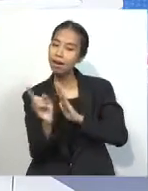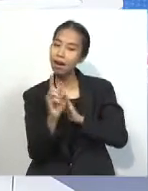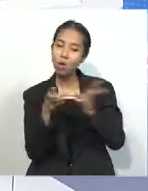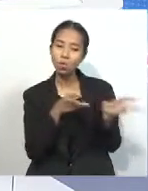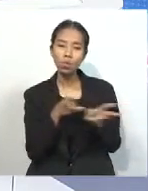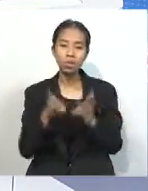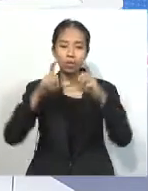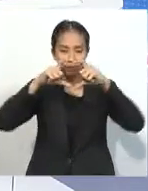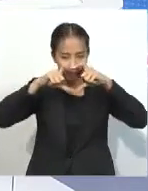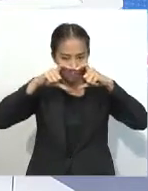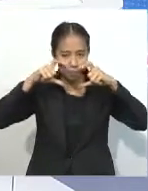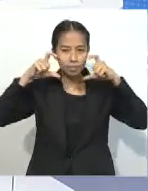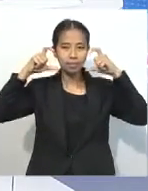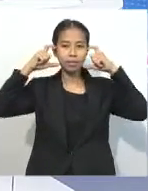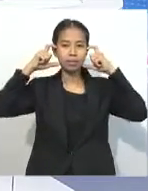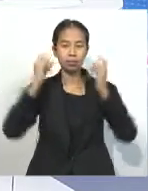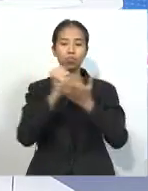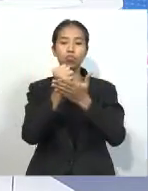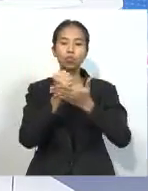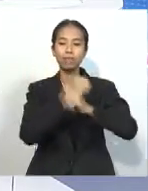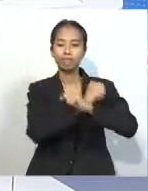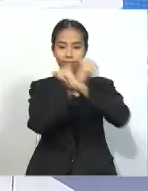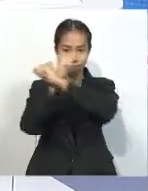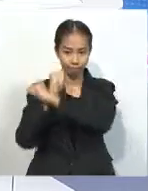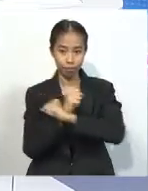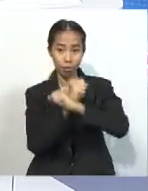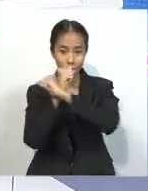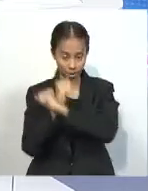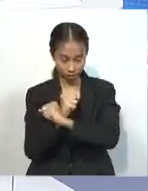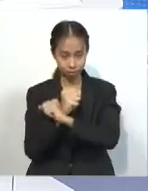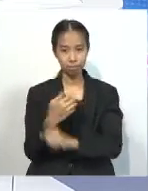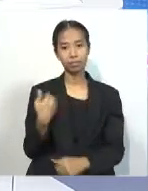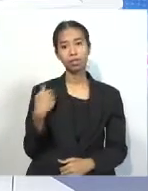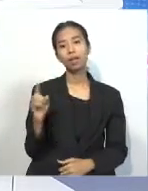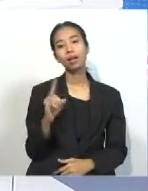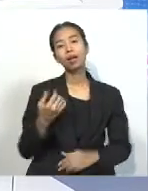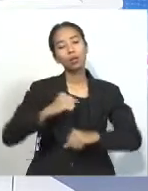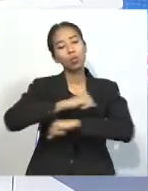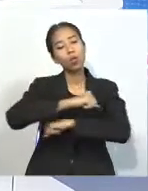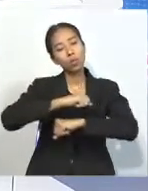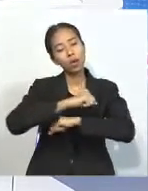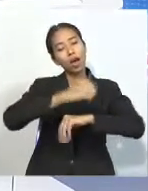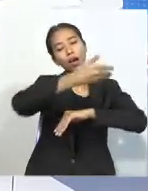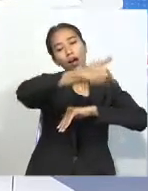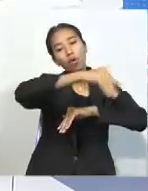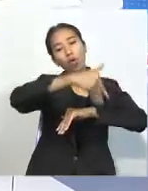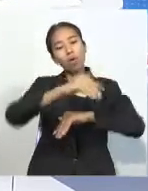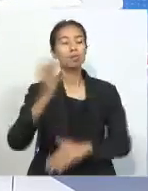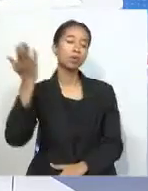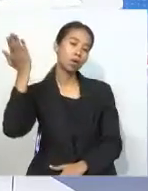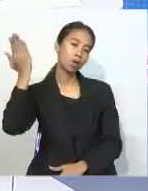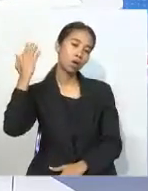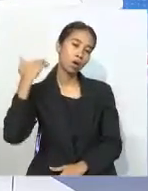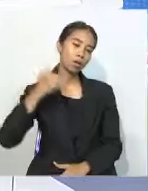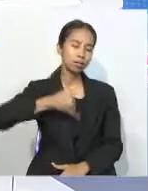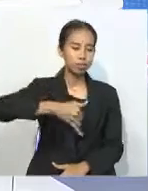ากสวมใส่หน้ากากที่สามารถที่จะลดผลกระทบได้แล้วก็อาจจะปรับเปลี่ยนเคยออกกำลังกายนอกพื้นที่อย่างคุณกรองแก้วเมื่อก่อนอา